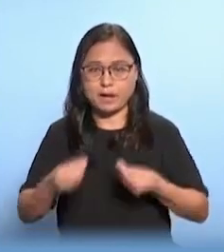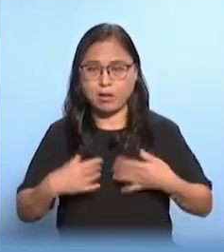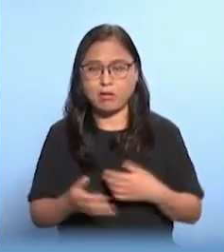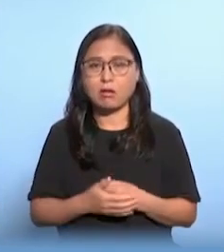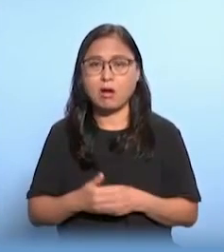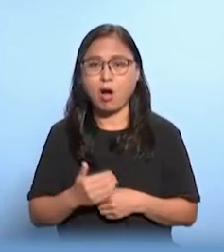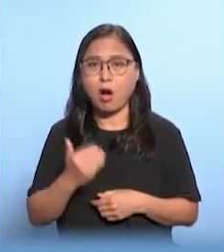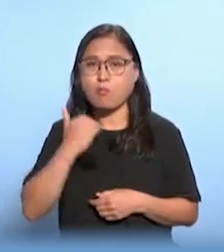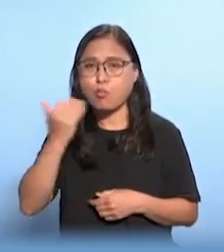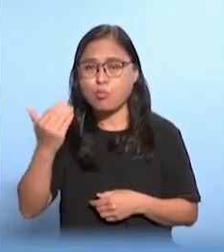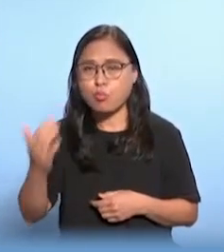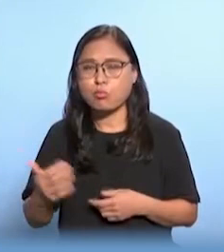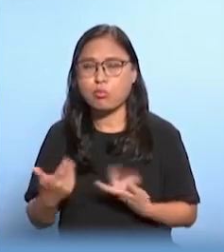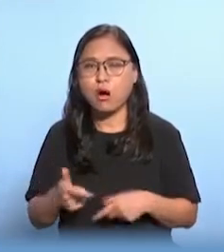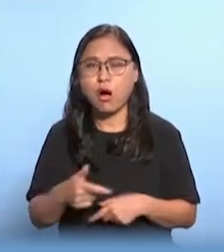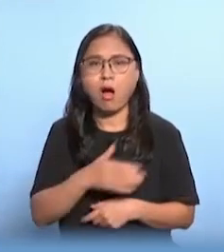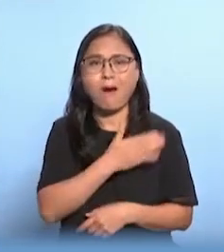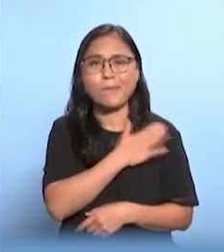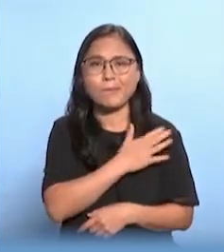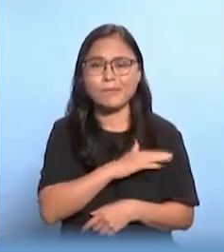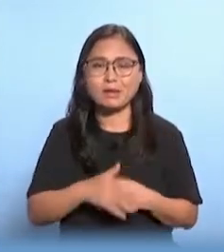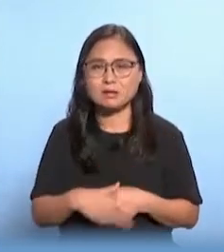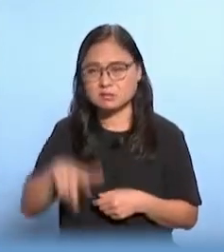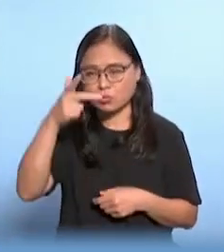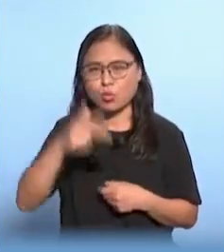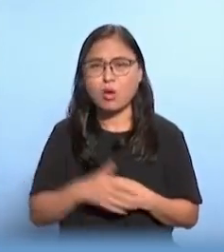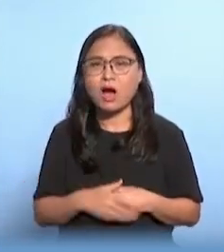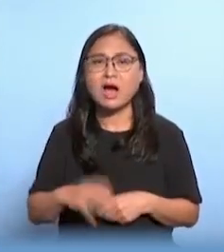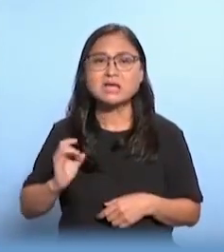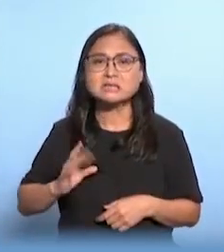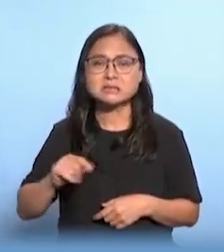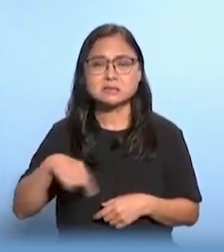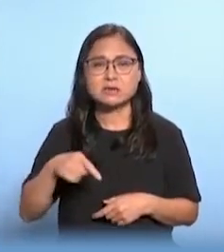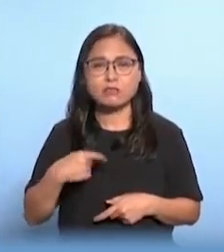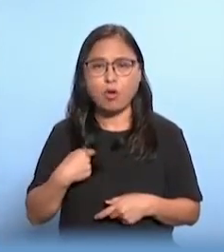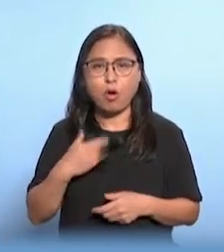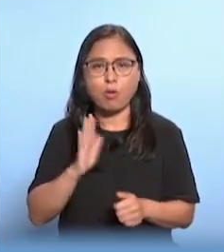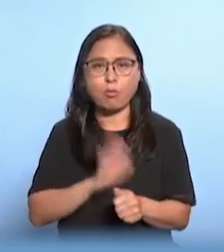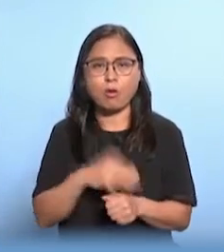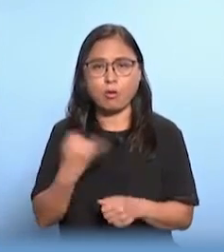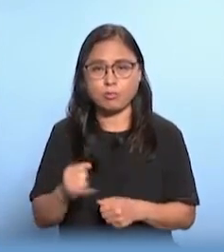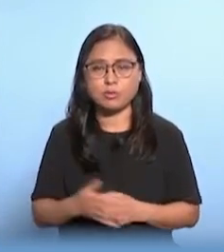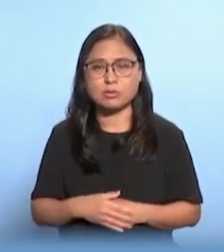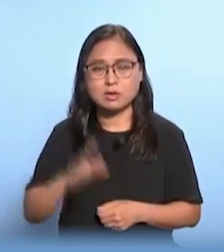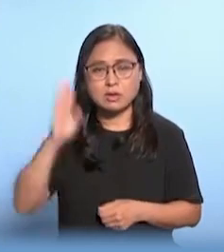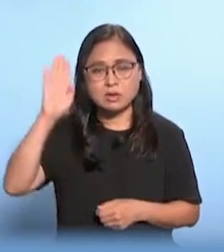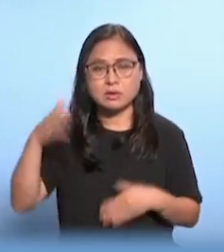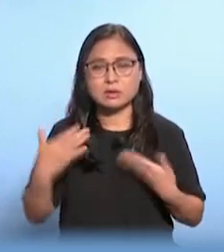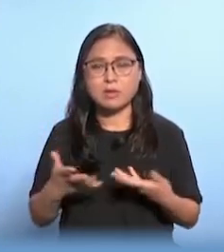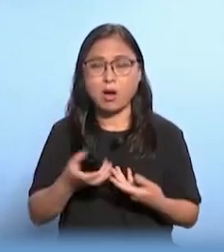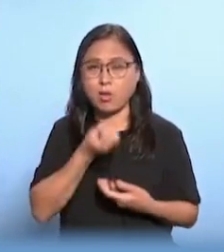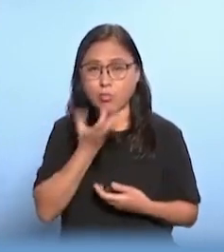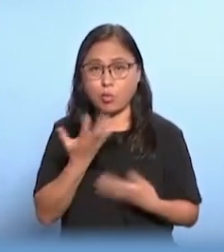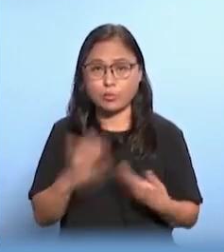理，因為他就說政府就說私人地方我們來不到執法了。所以我希望 今日喺度提